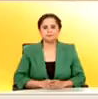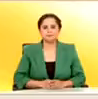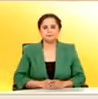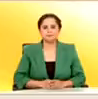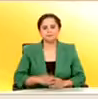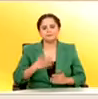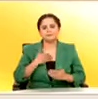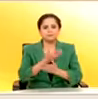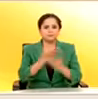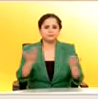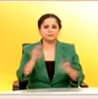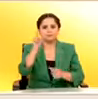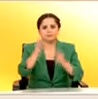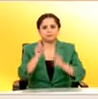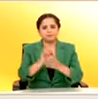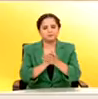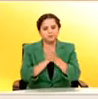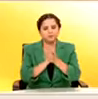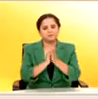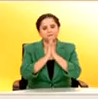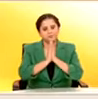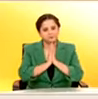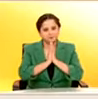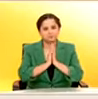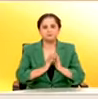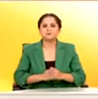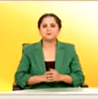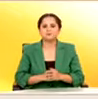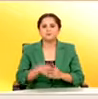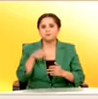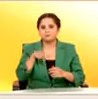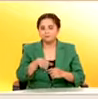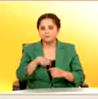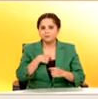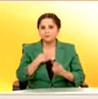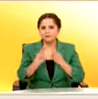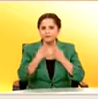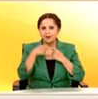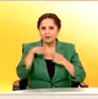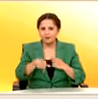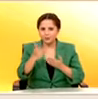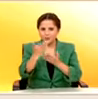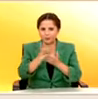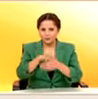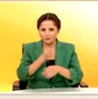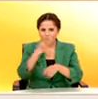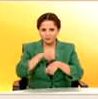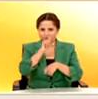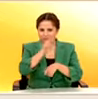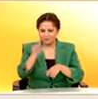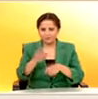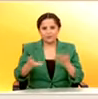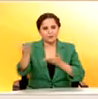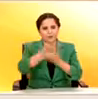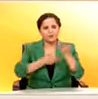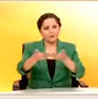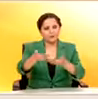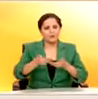मेरे प्यारे देशवासियों, नमस्कार। मन की बात में आपका एक बार फिर स्वागत